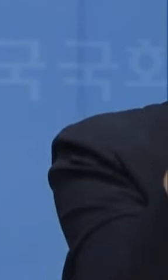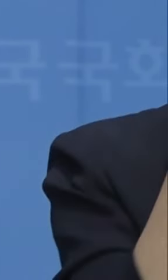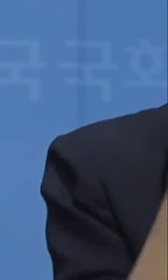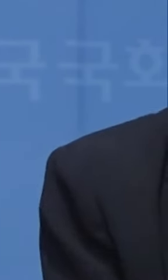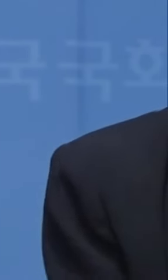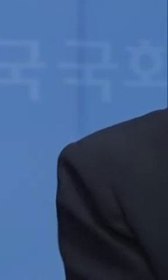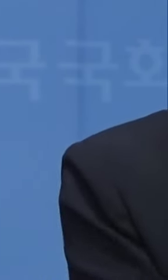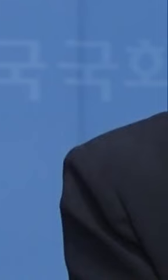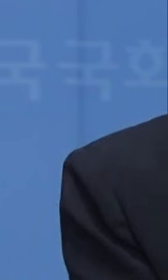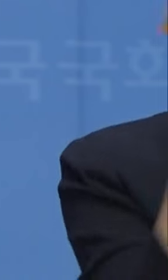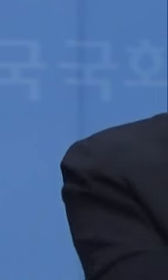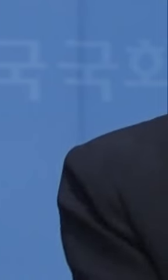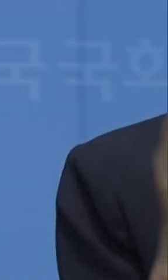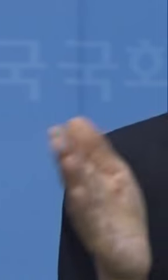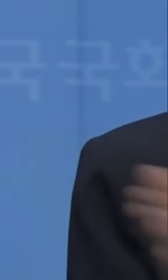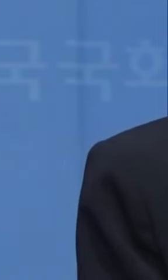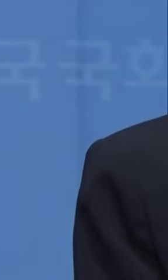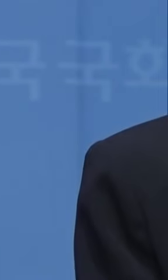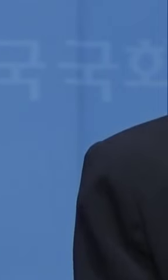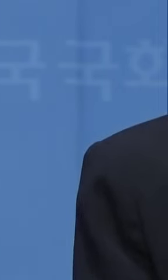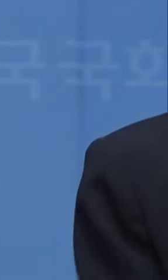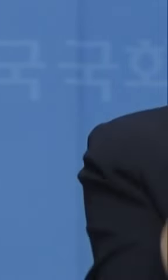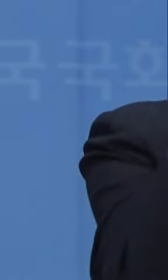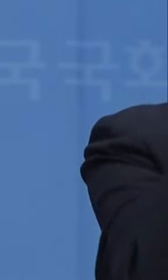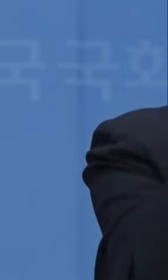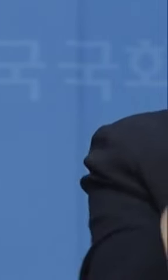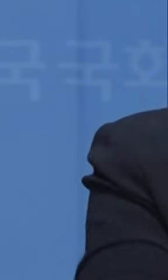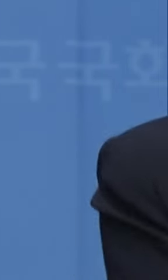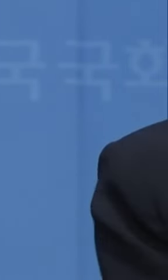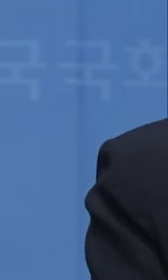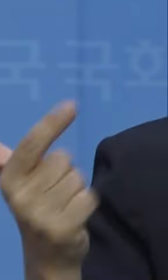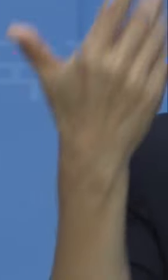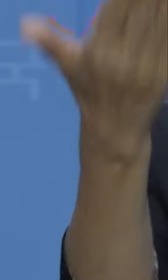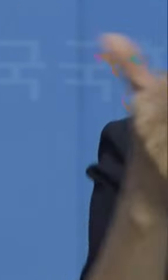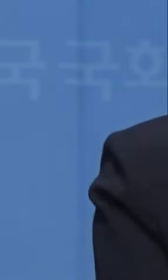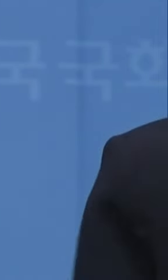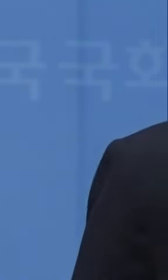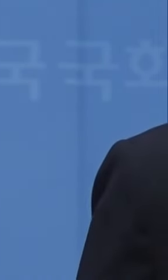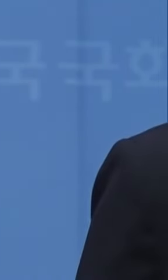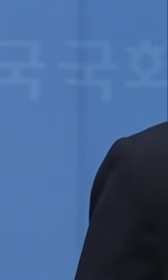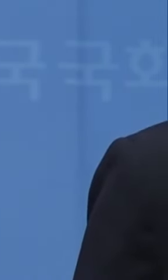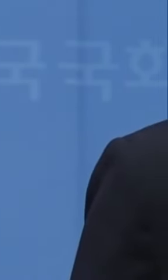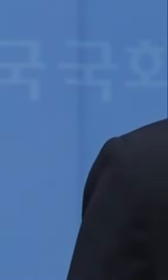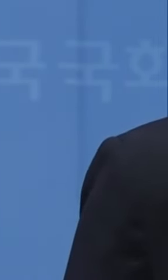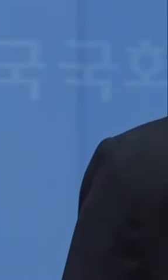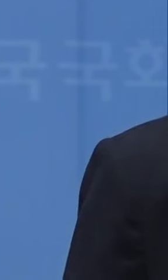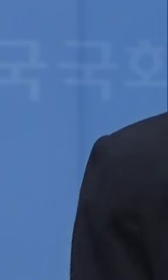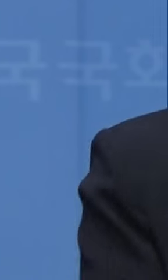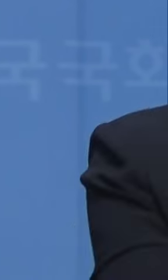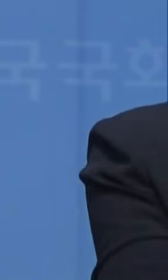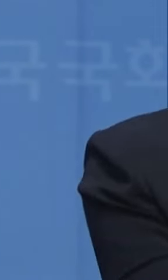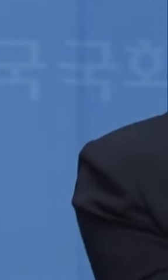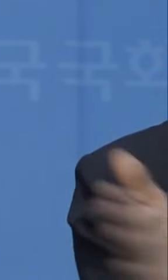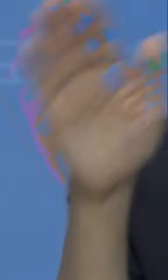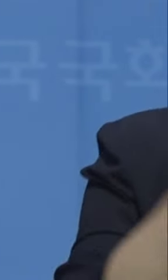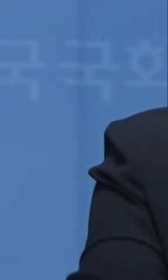범위를 줄이고 경찰의 권한을 확대했습니다 관련법을